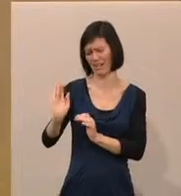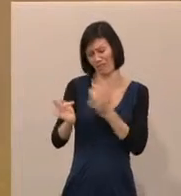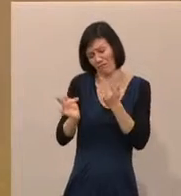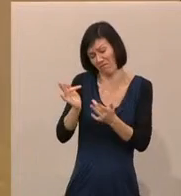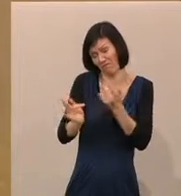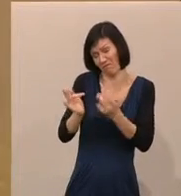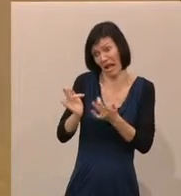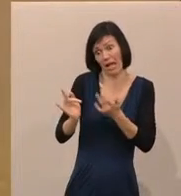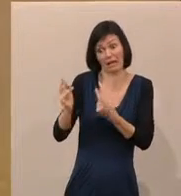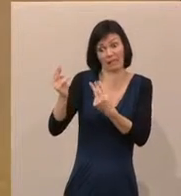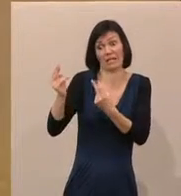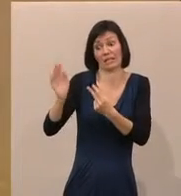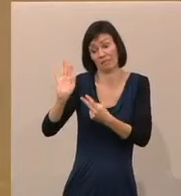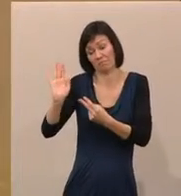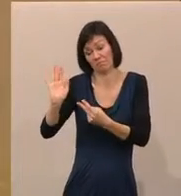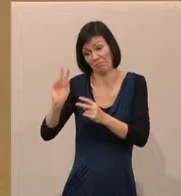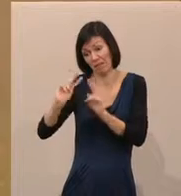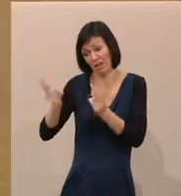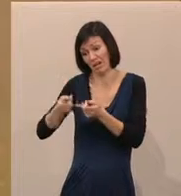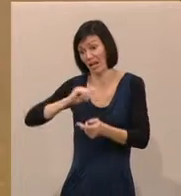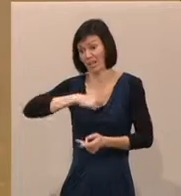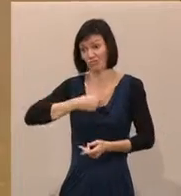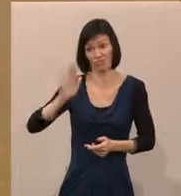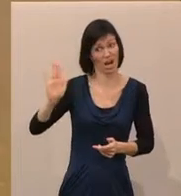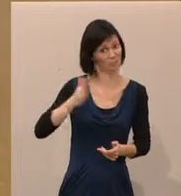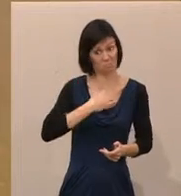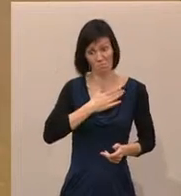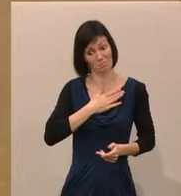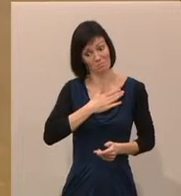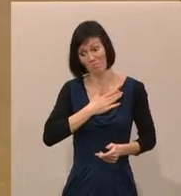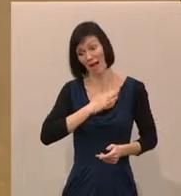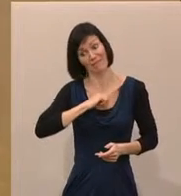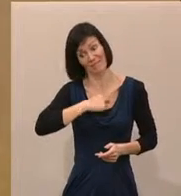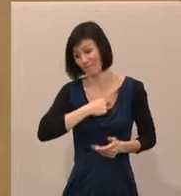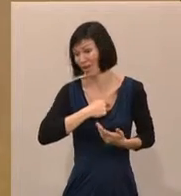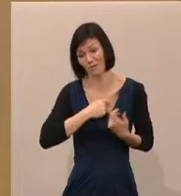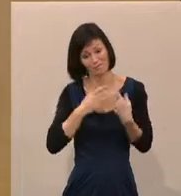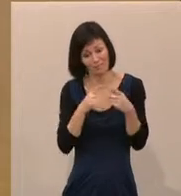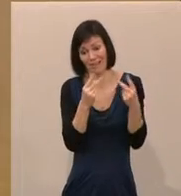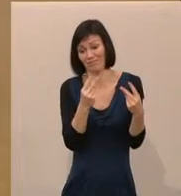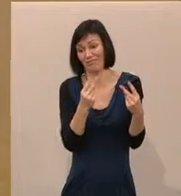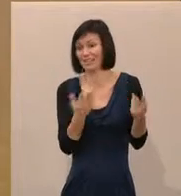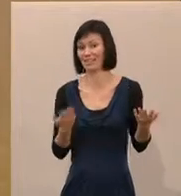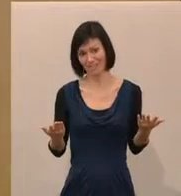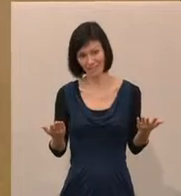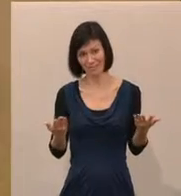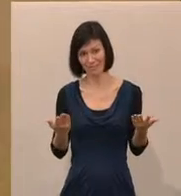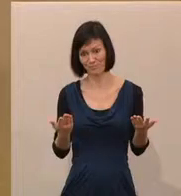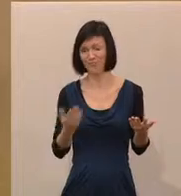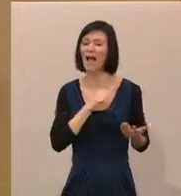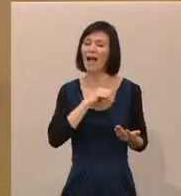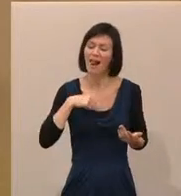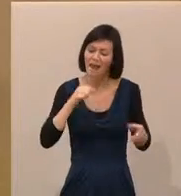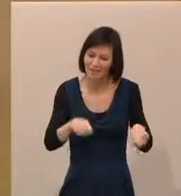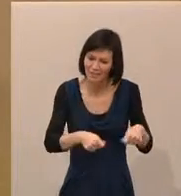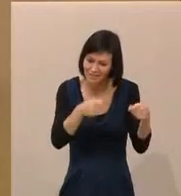Ihren Schichten von Bedeutung ist, aber ich glaube, dass es genauso darum geht, sich den